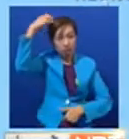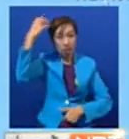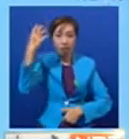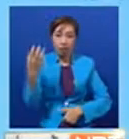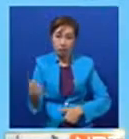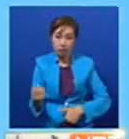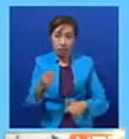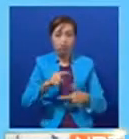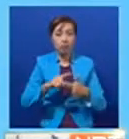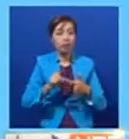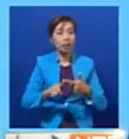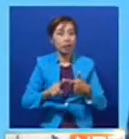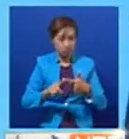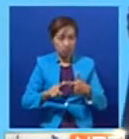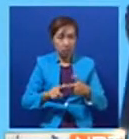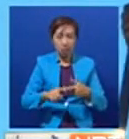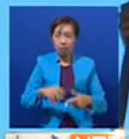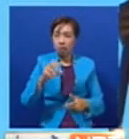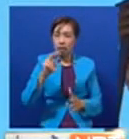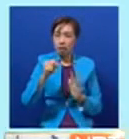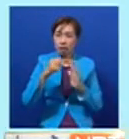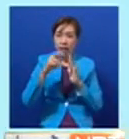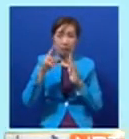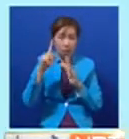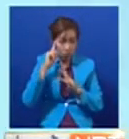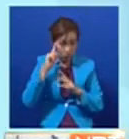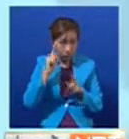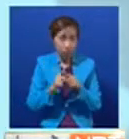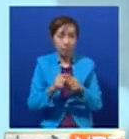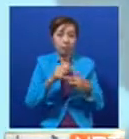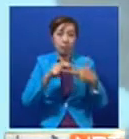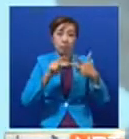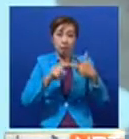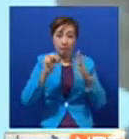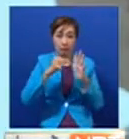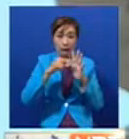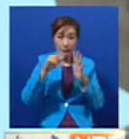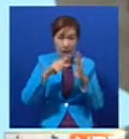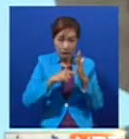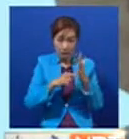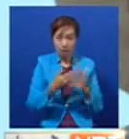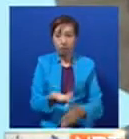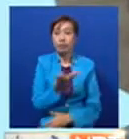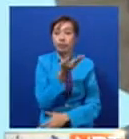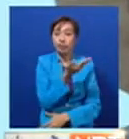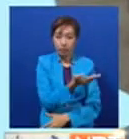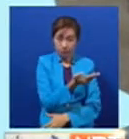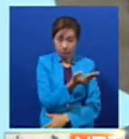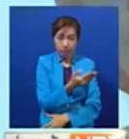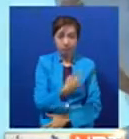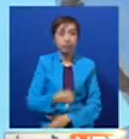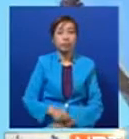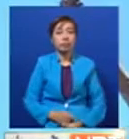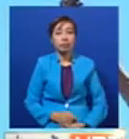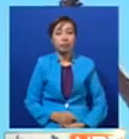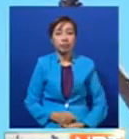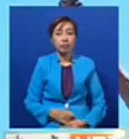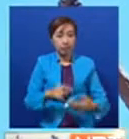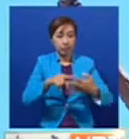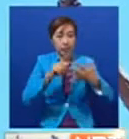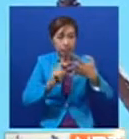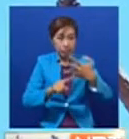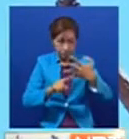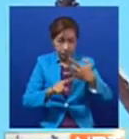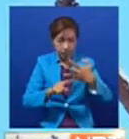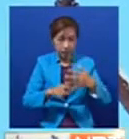หาราชสมเด็จพระนเรศวรมหาราชสมเด็จพระนารายณ์มหาราชสมเด็จพระเจ้าตากสินมหาราชพระบาทสมเด็จพระ